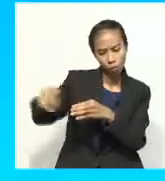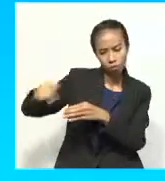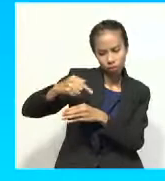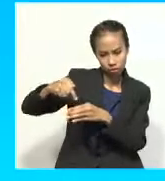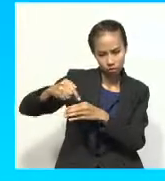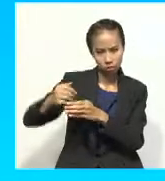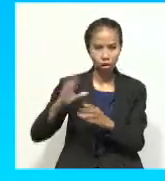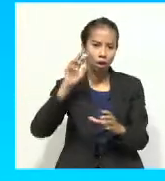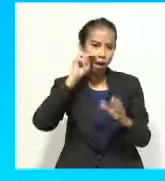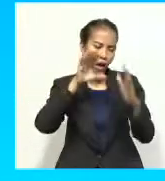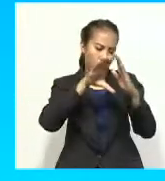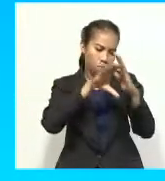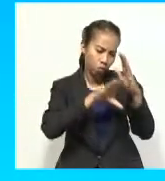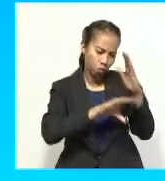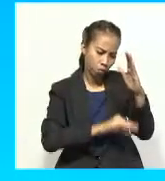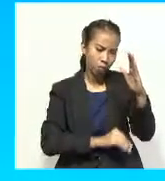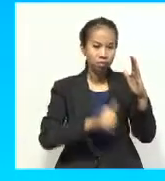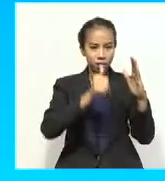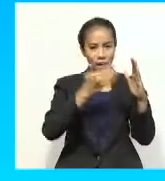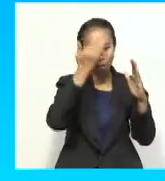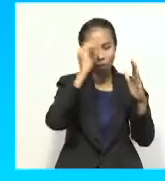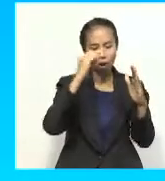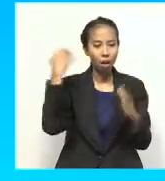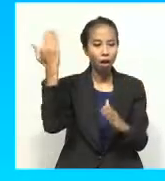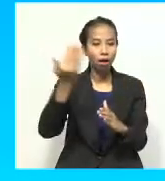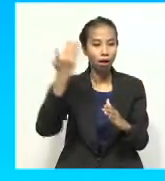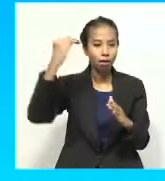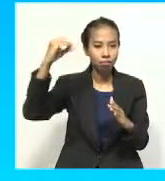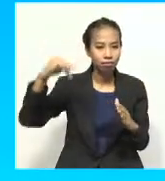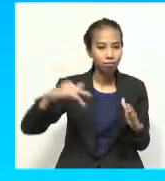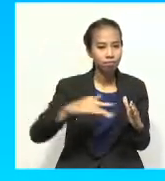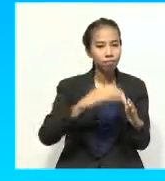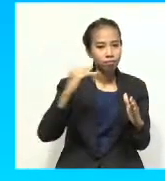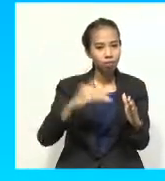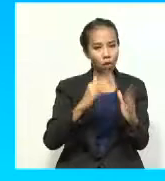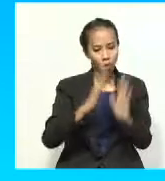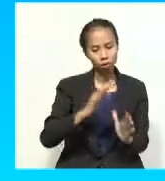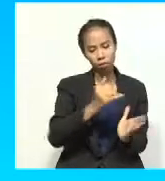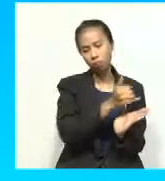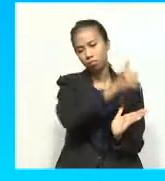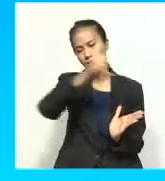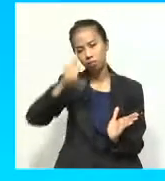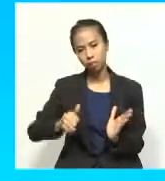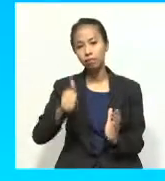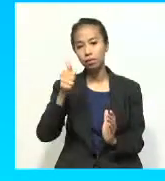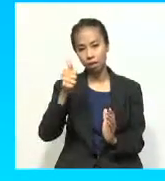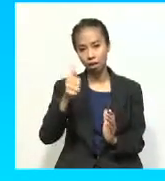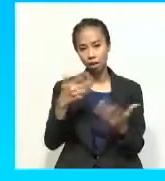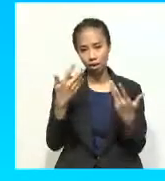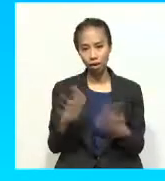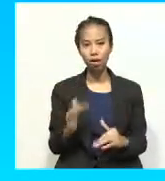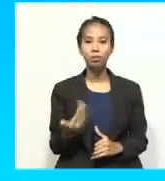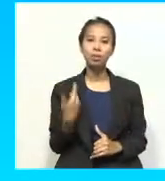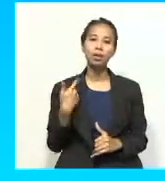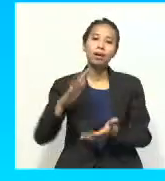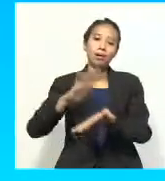การนั้นจะสามารถสูบน้ำให้ลดลงได้เพื่อให้มีช่องอากาศให้คนที่ติดอยู่ภายในเนี่ยสามารถออกมาได้ส่วนกรณีที่มี